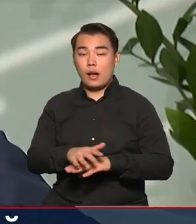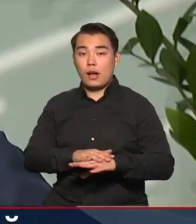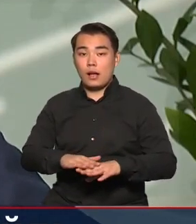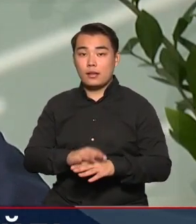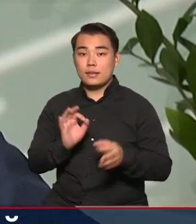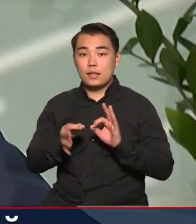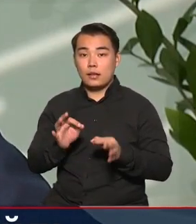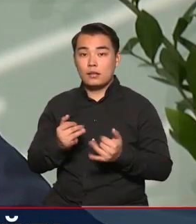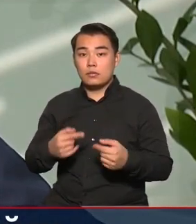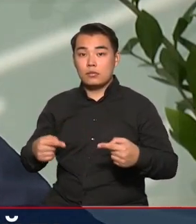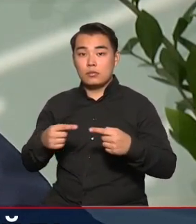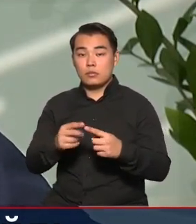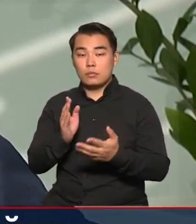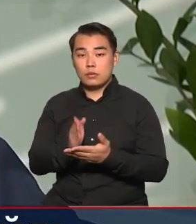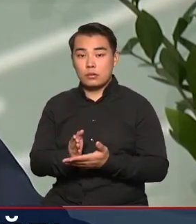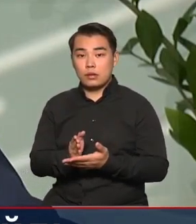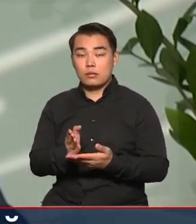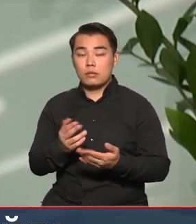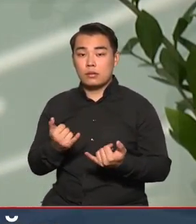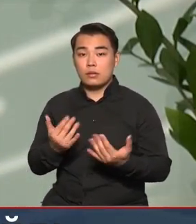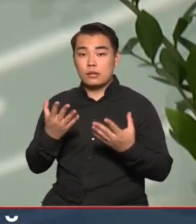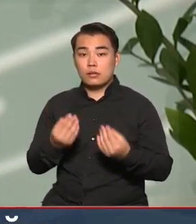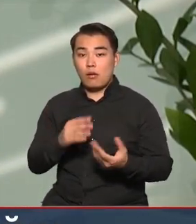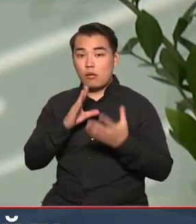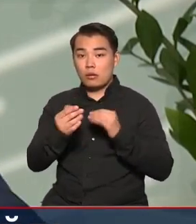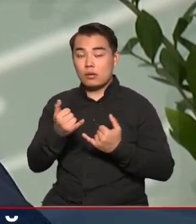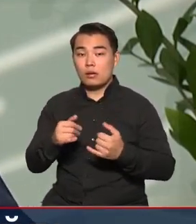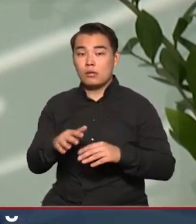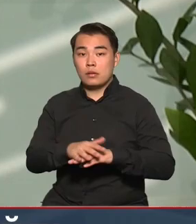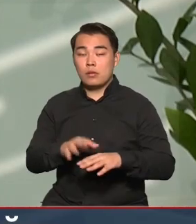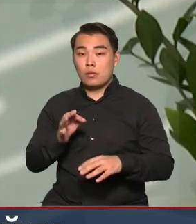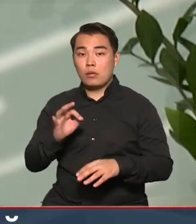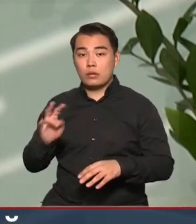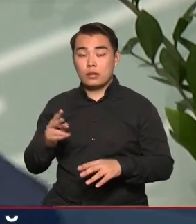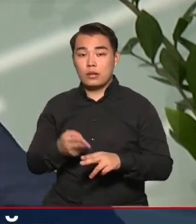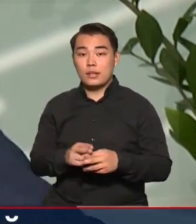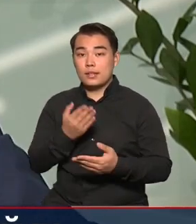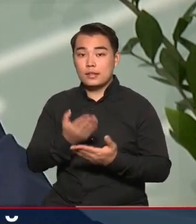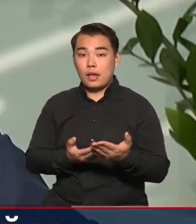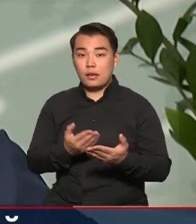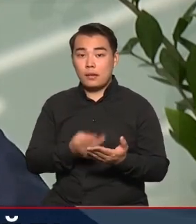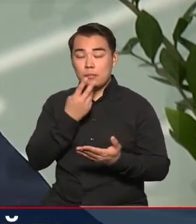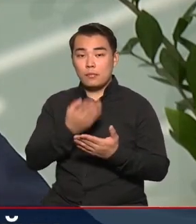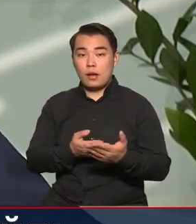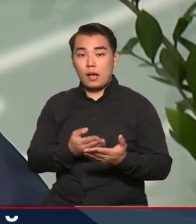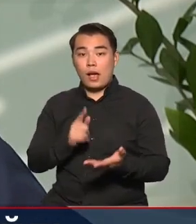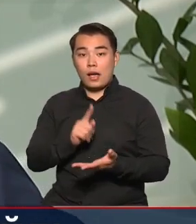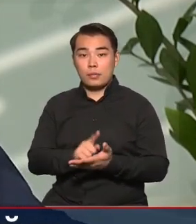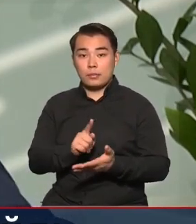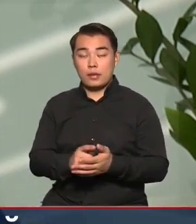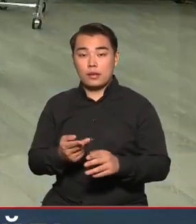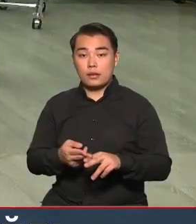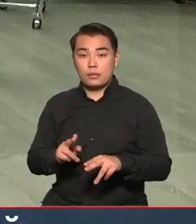стандарттарға сәйкестендіреді. Яғни бүгінгі таңдағы Біріккен Ұлттар Ұйымы, Еуропалық кеңестің жаңағы талаптары да